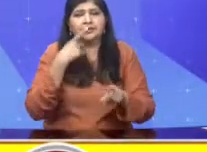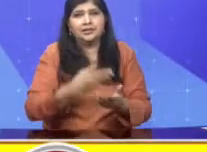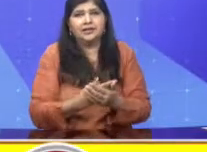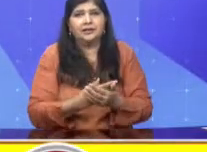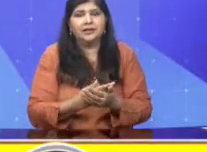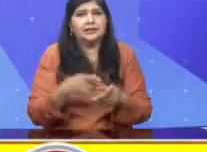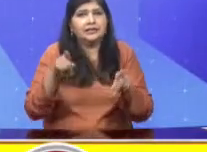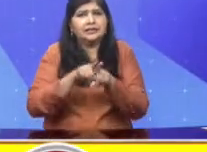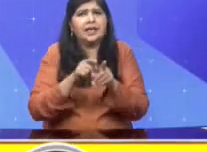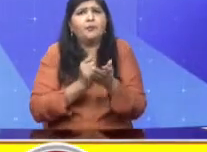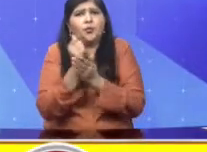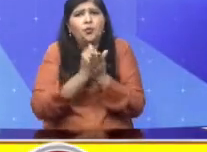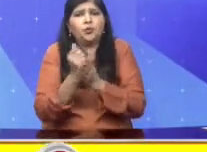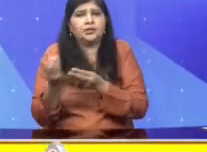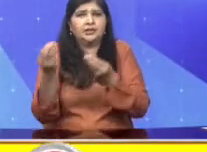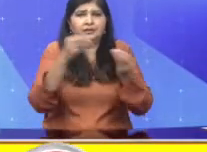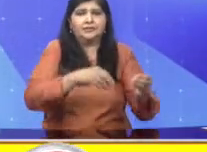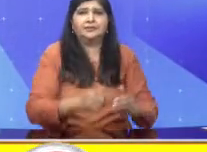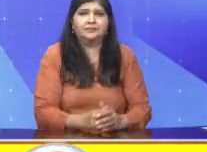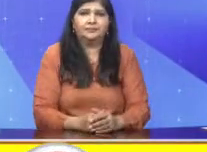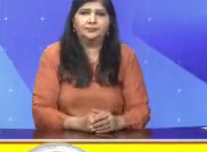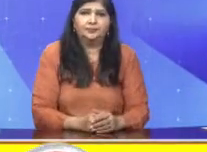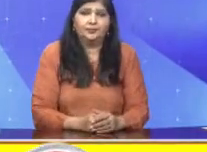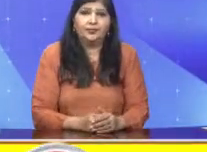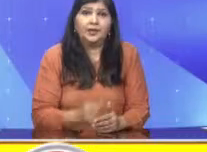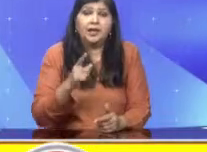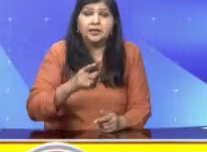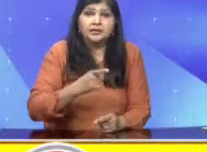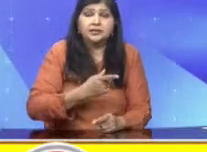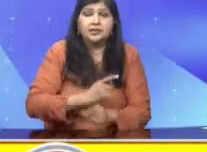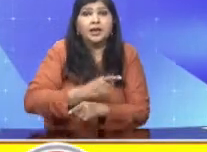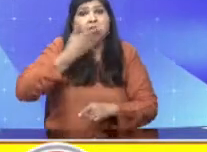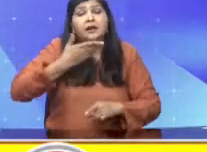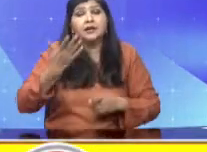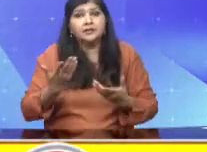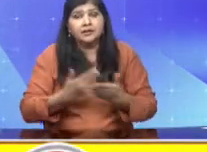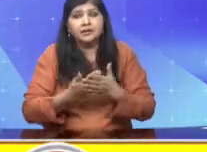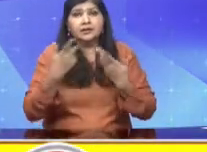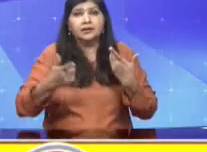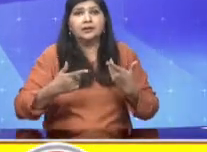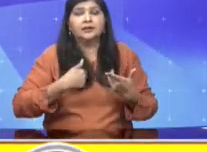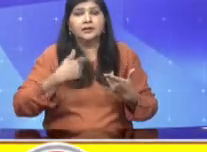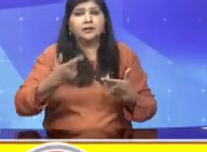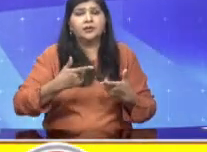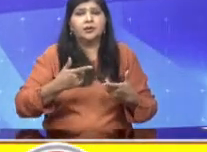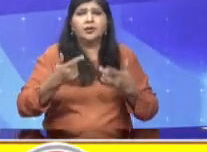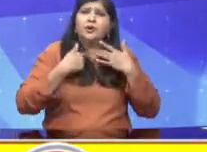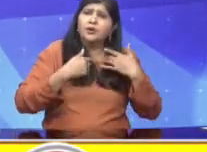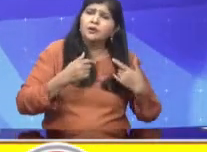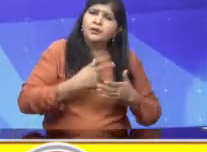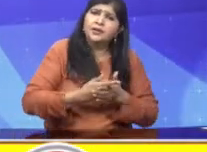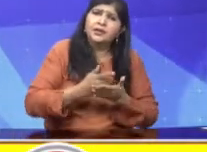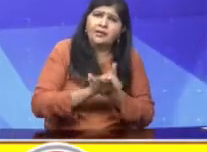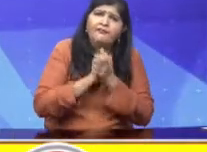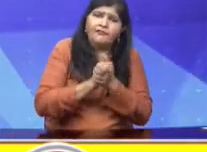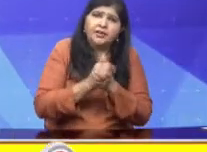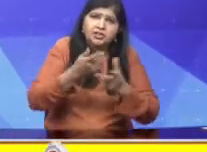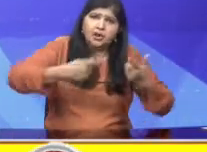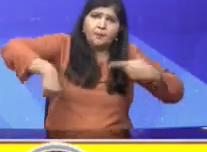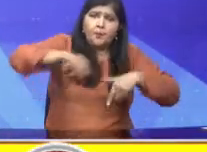ऐसे ही प्रयासों से मिलती है। इनसे यह भी पता चलता है कि सवहार्दपूर महावल में